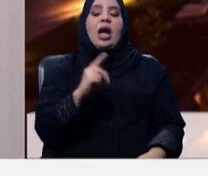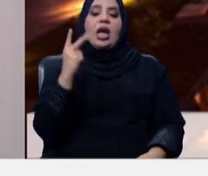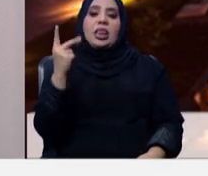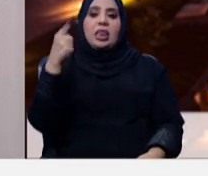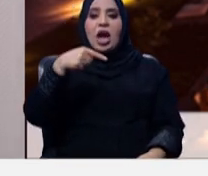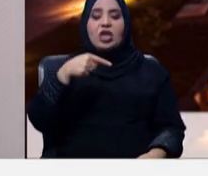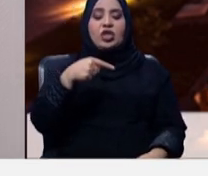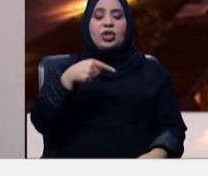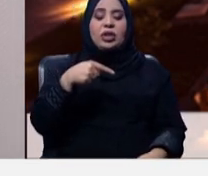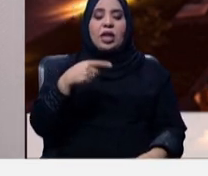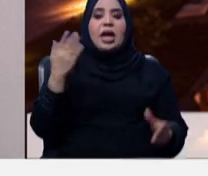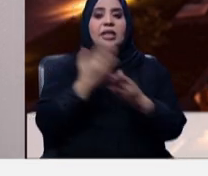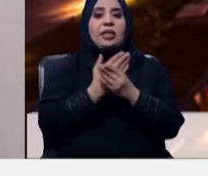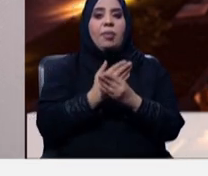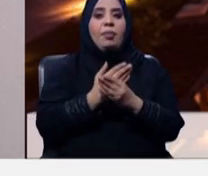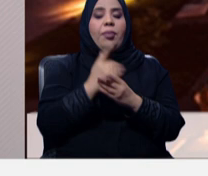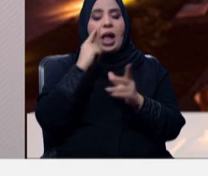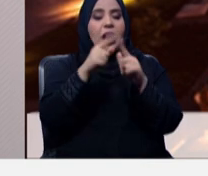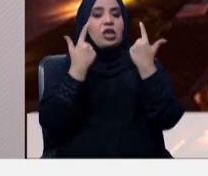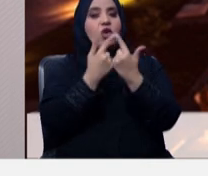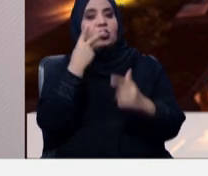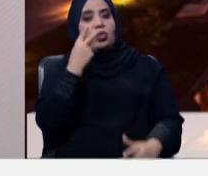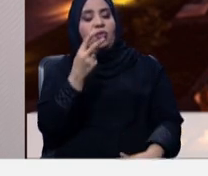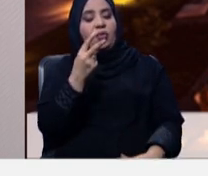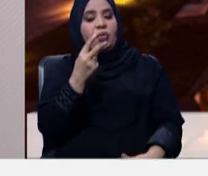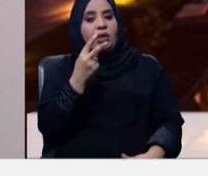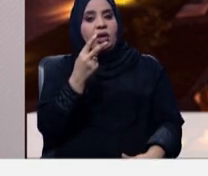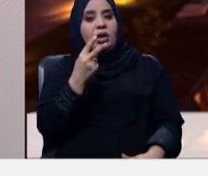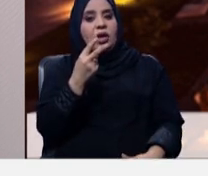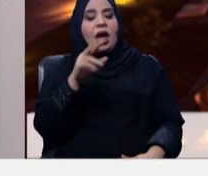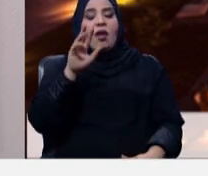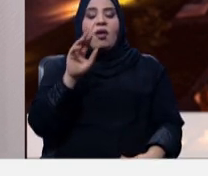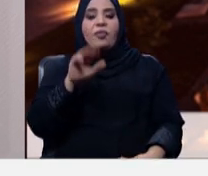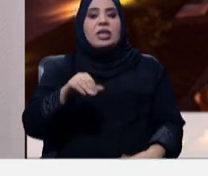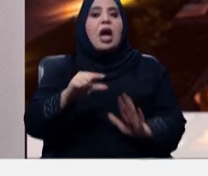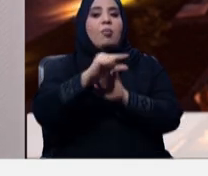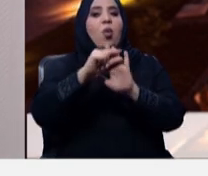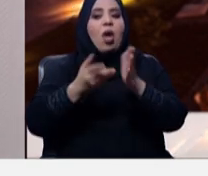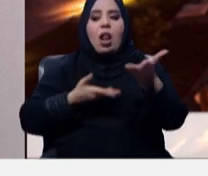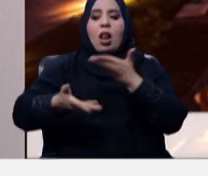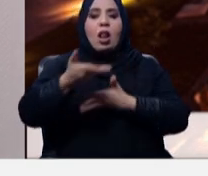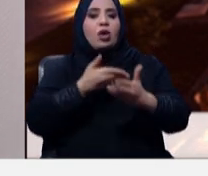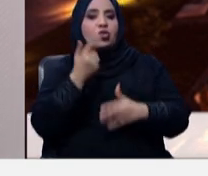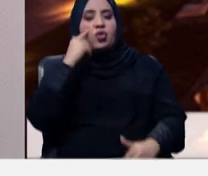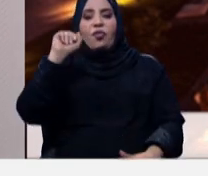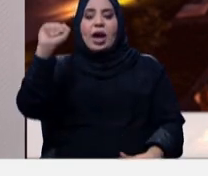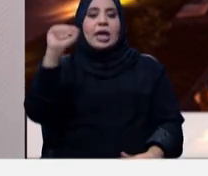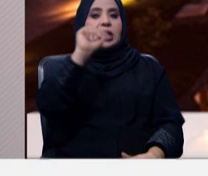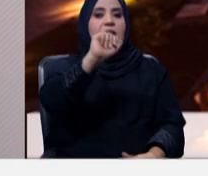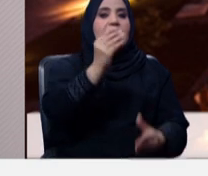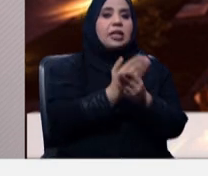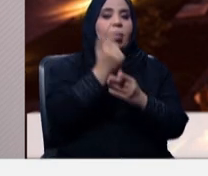ل 14، وهي على 12 جلسة، وكل جلسة تناقش موضوع أو منطقة من مناطق العالم